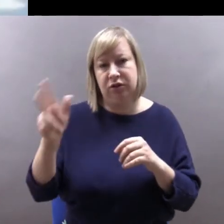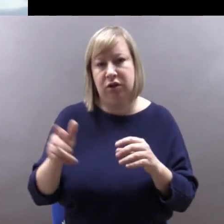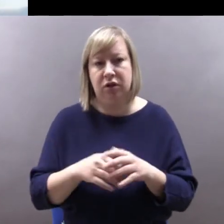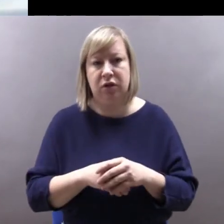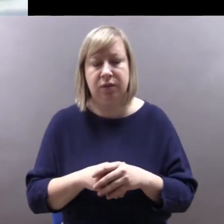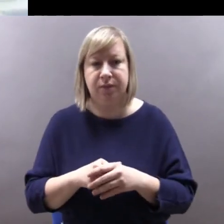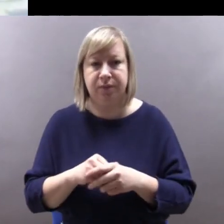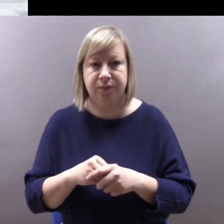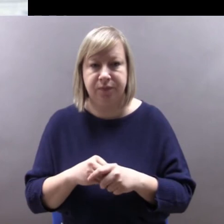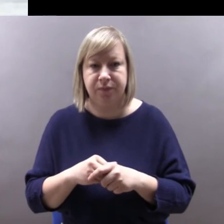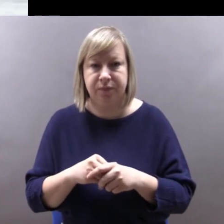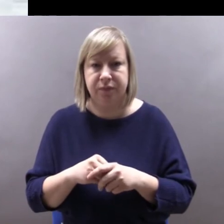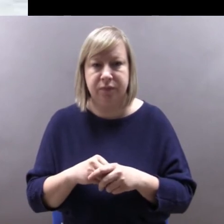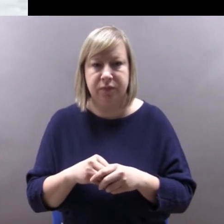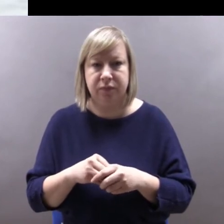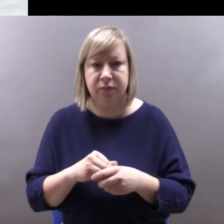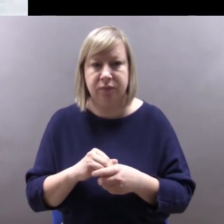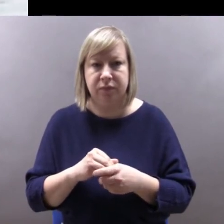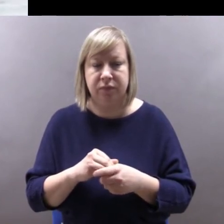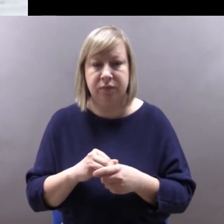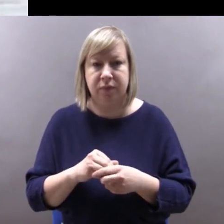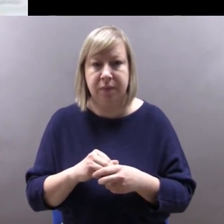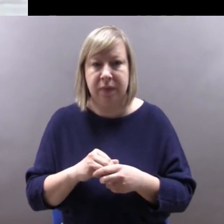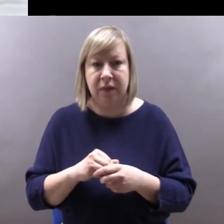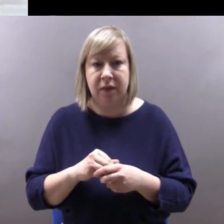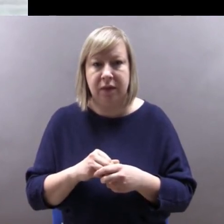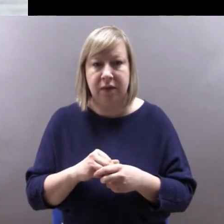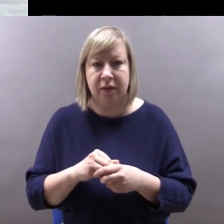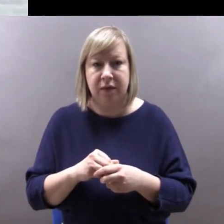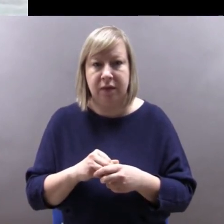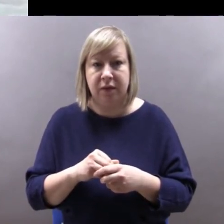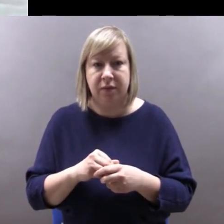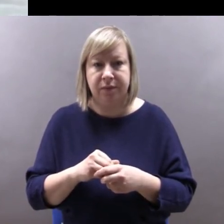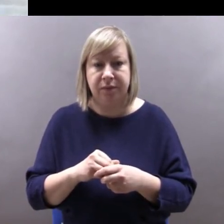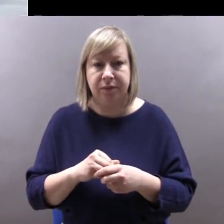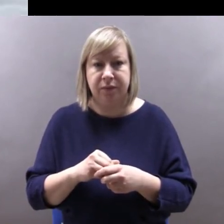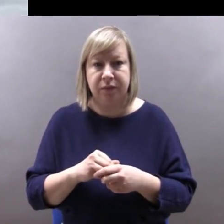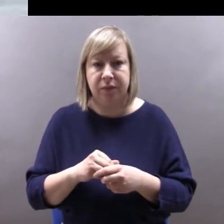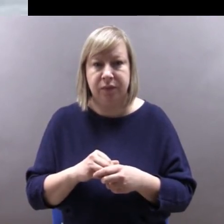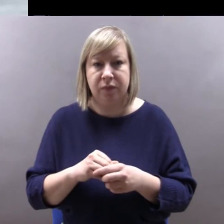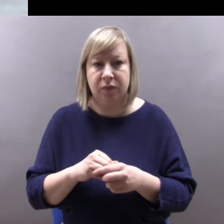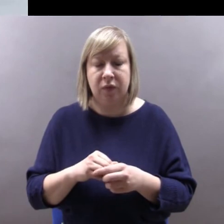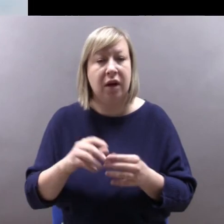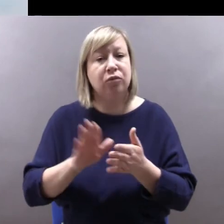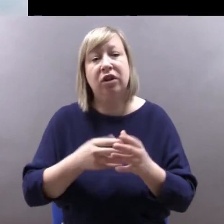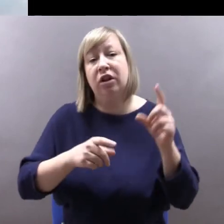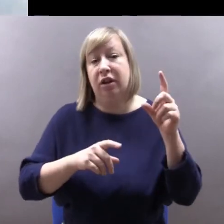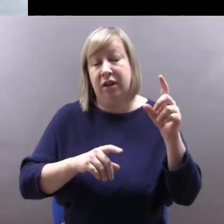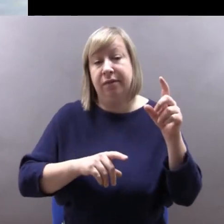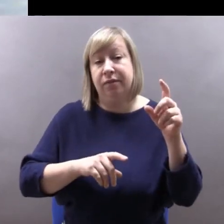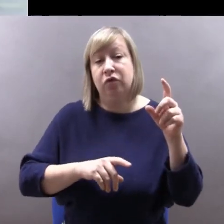jakiekolwiek nie zastosujemy rozwiązanie, to znajdzie się osoba, która powie, ale ja nie mogę z tego skorzystać, tak?